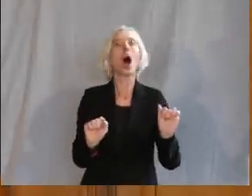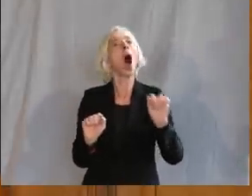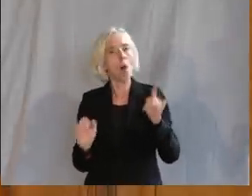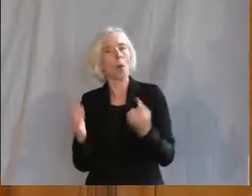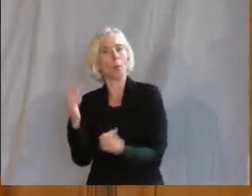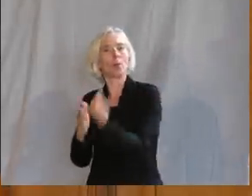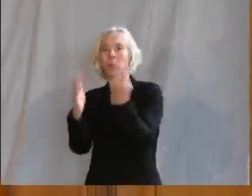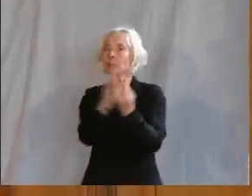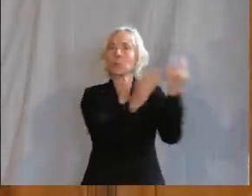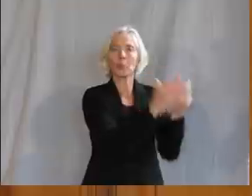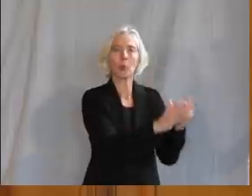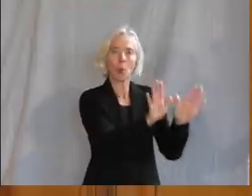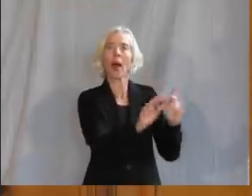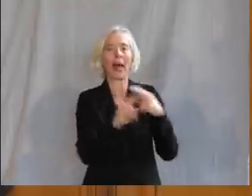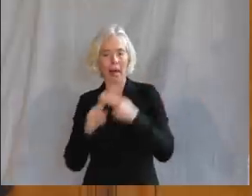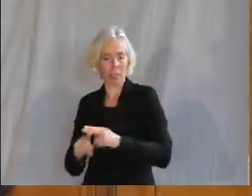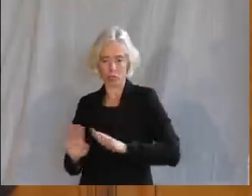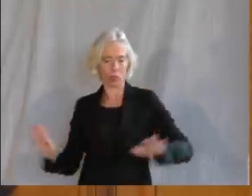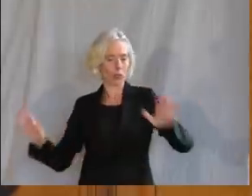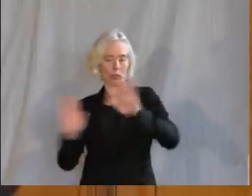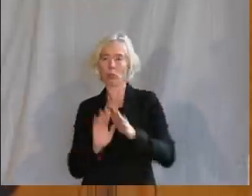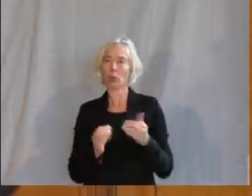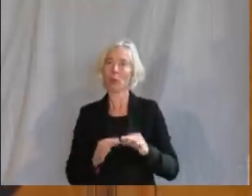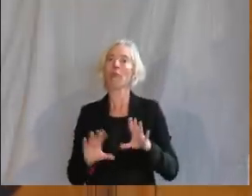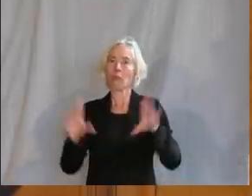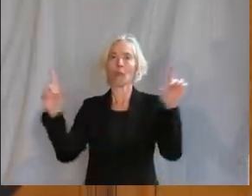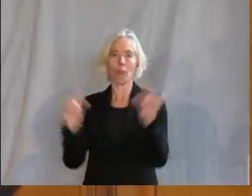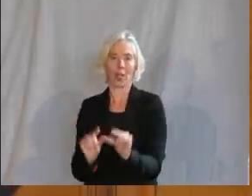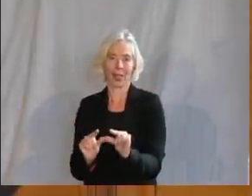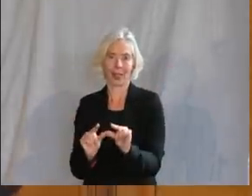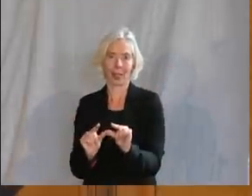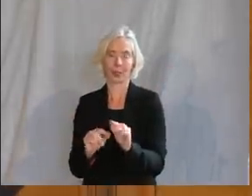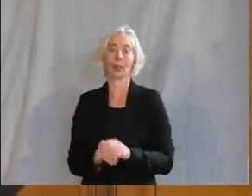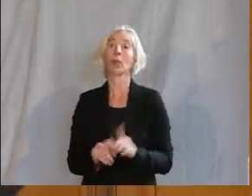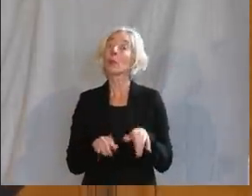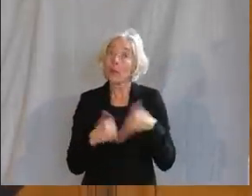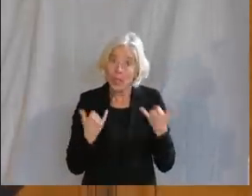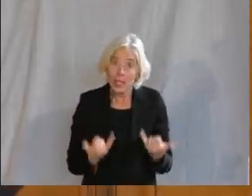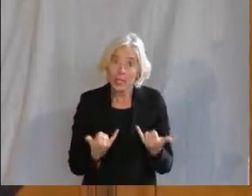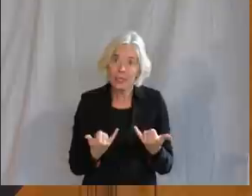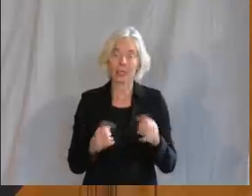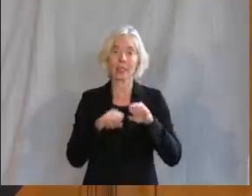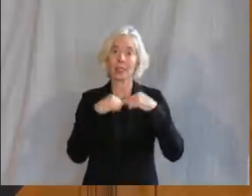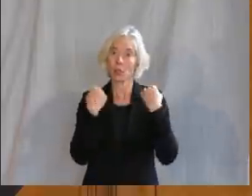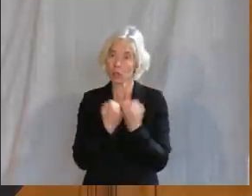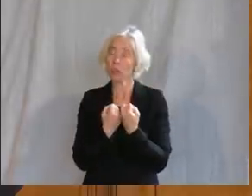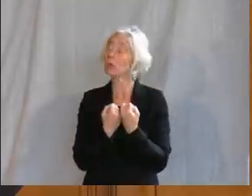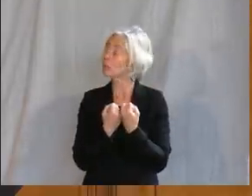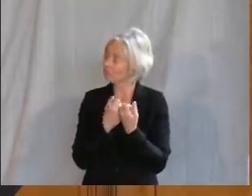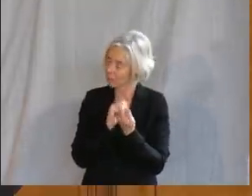berührt. Inzwischen haben wir eine neue Situation. Wir müssen jetzt davon ausgehen, dass wieder